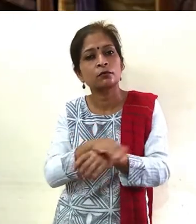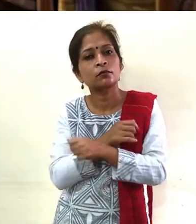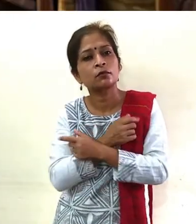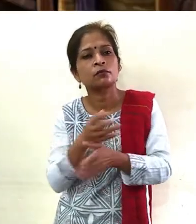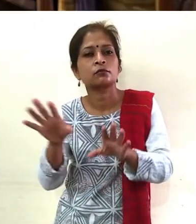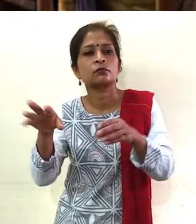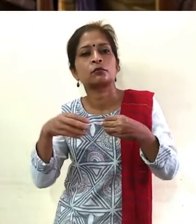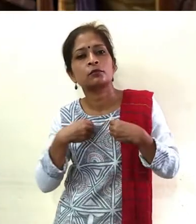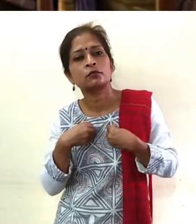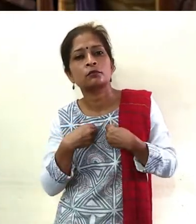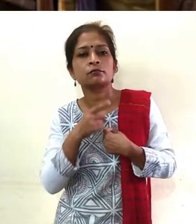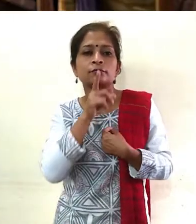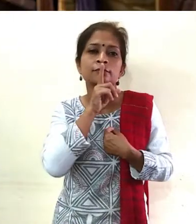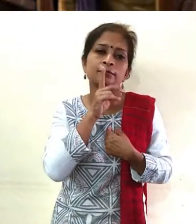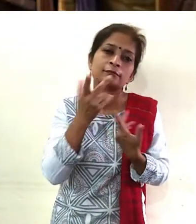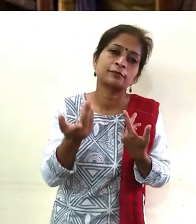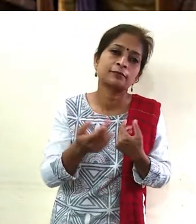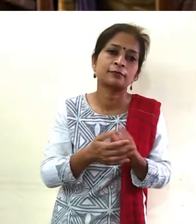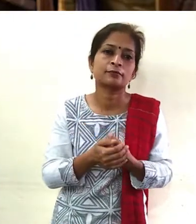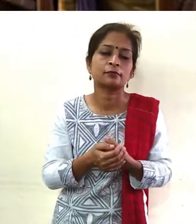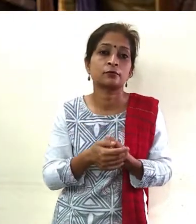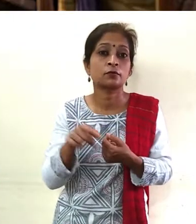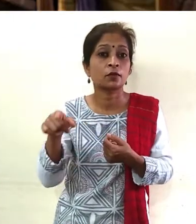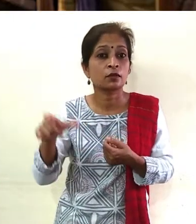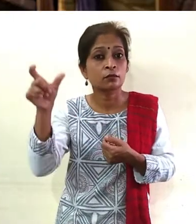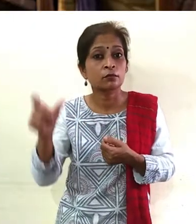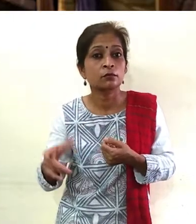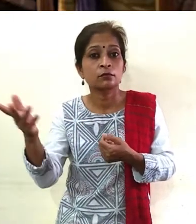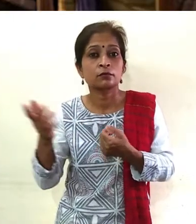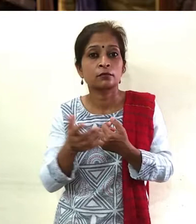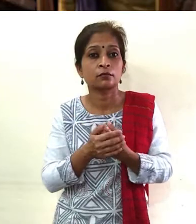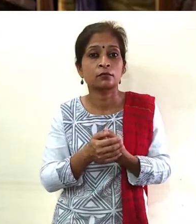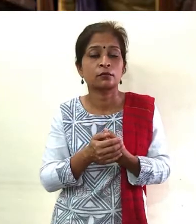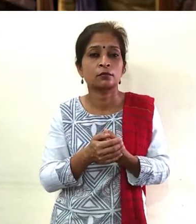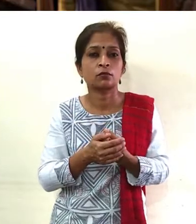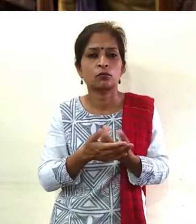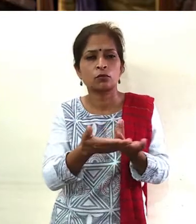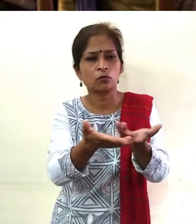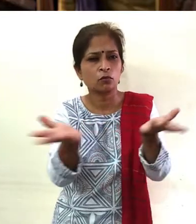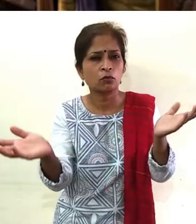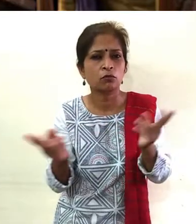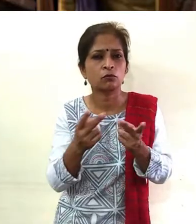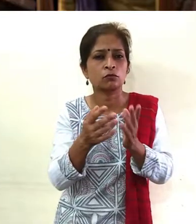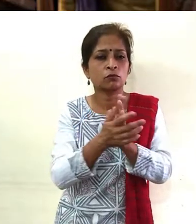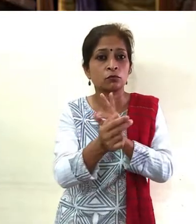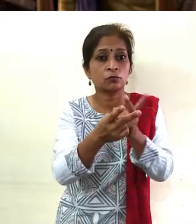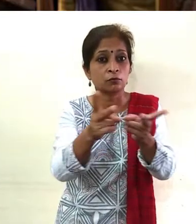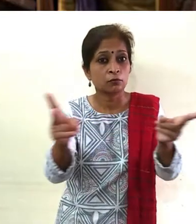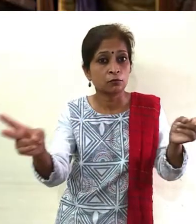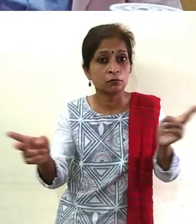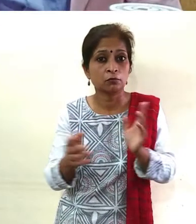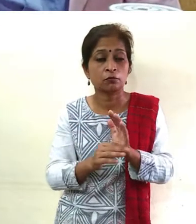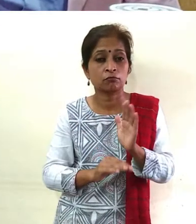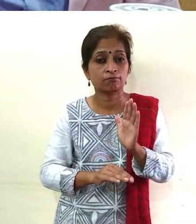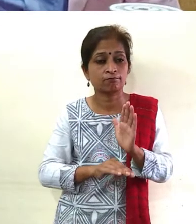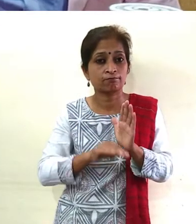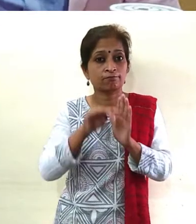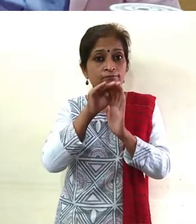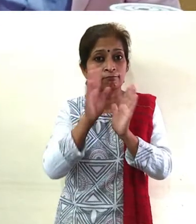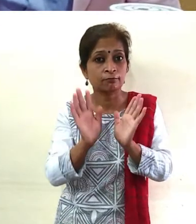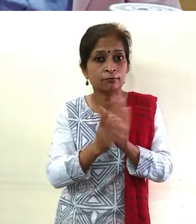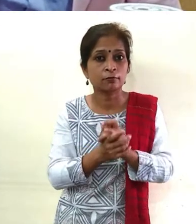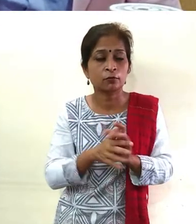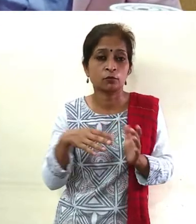कि बिल्कुल अहोभाव से ले लेने वाले व्यक्ति। तो ऐसे व्यक्ति तो जिनको बोलते हैं कि सभी कलाओं में परिपूर्ण। तो राम के